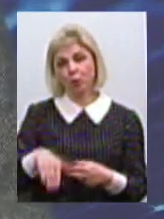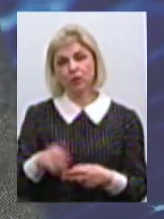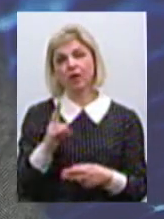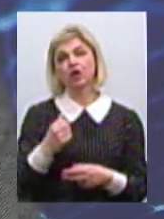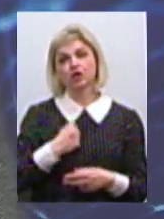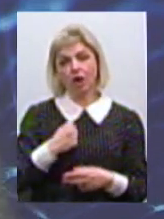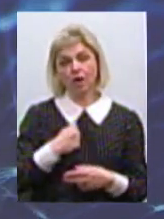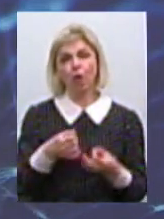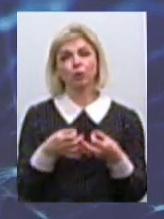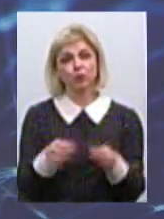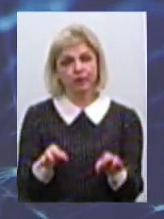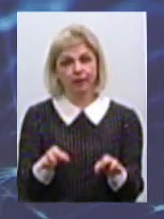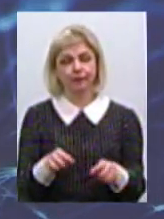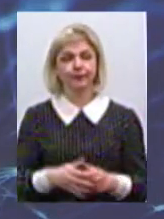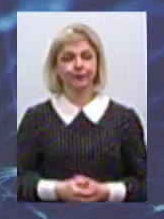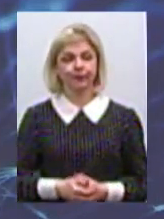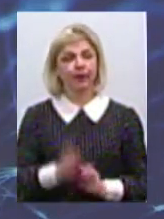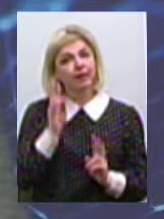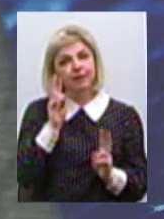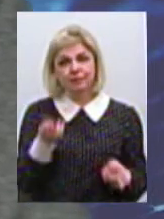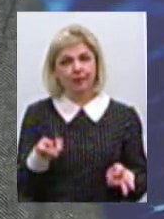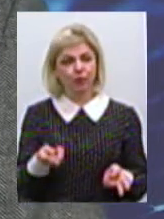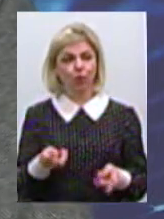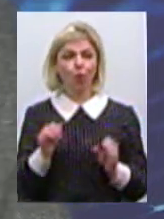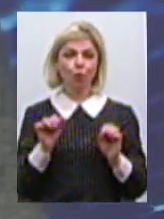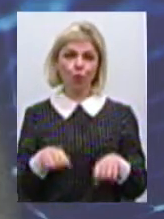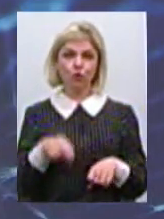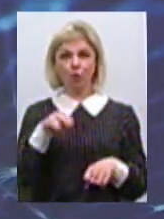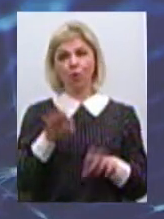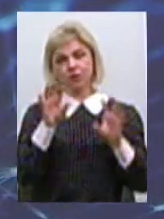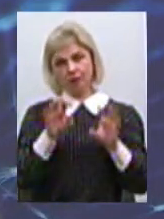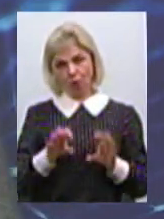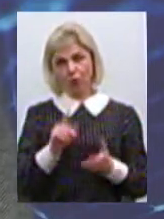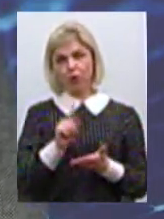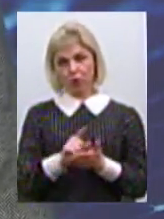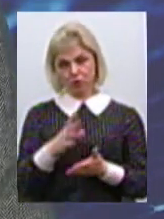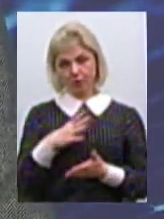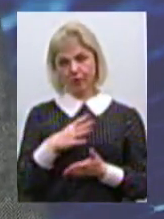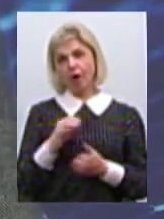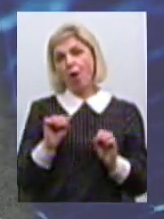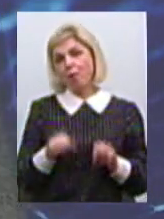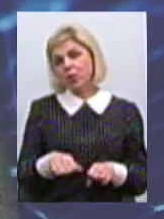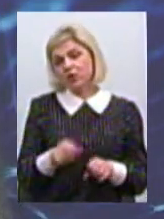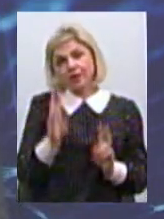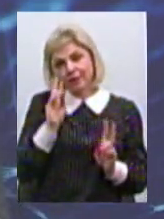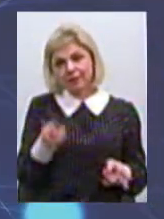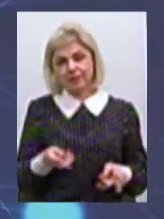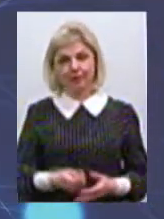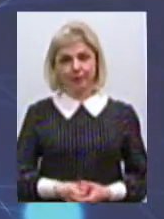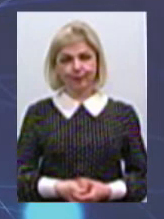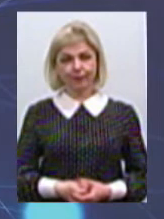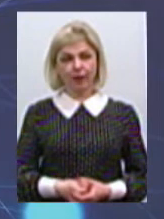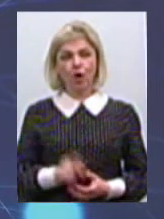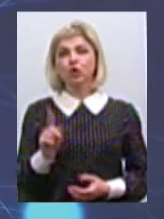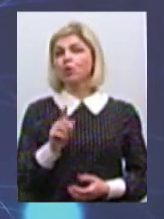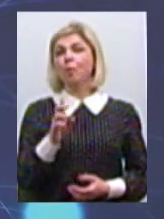на жаль, відпустили. Не знаю, може по закону так і має бути, а може і ні. Перш ніж